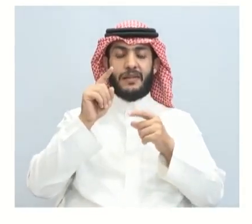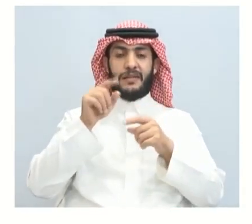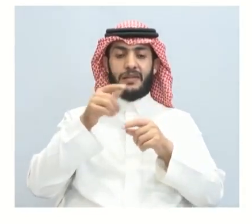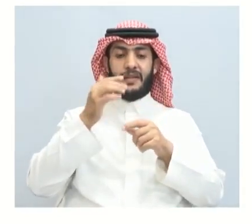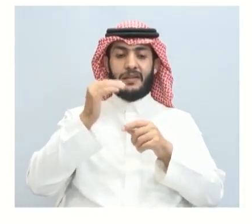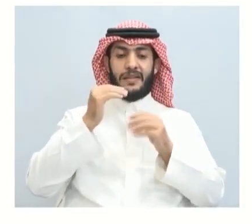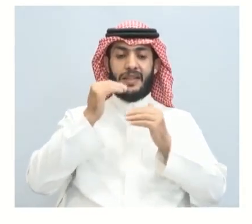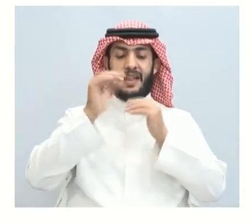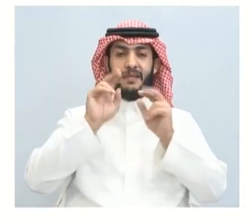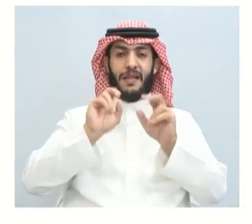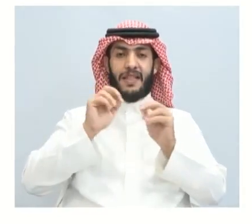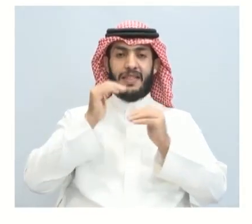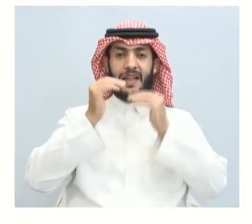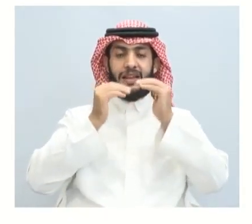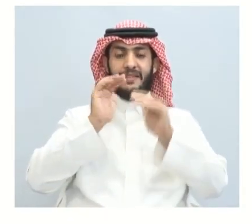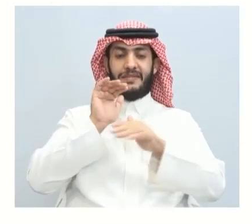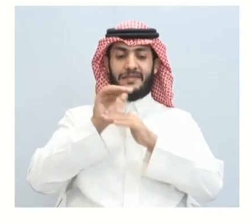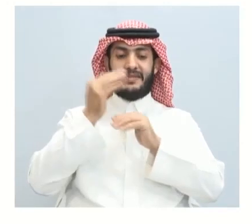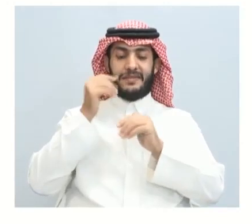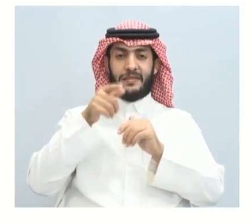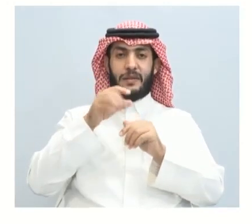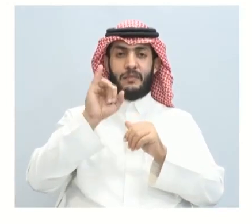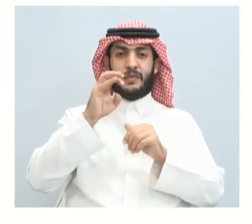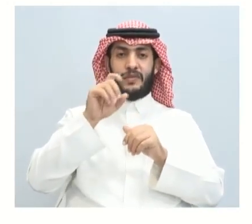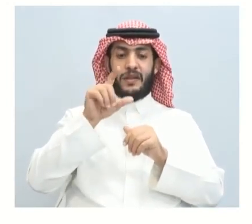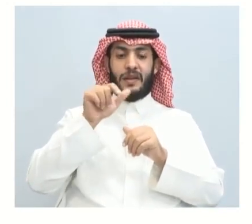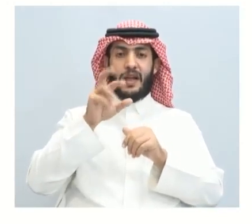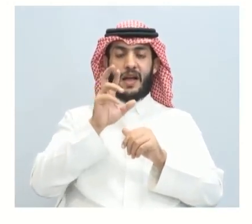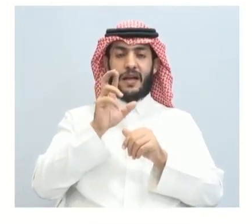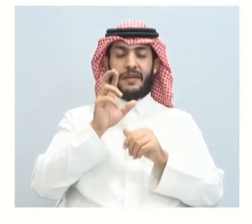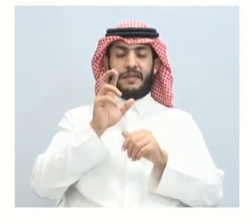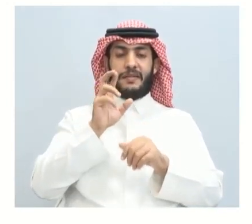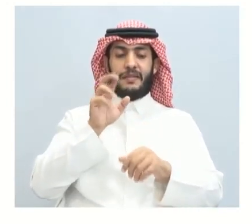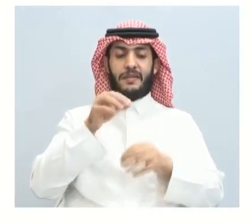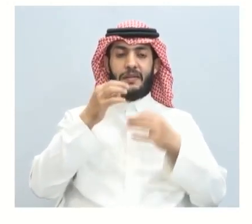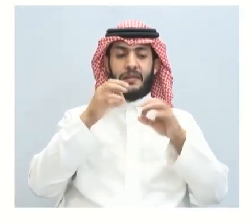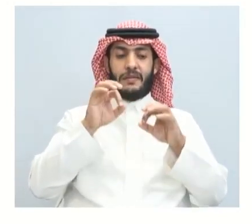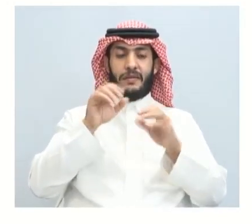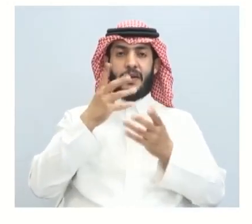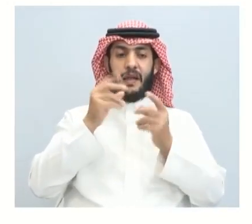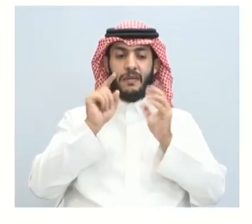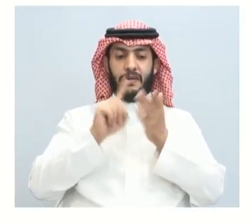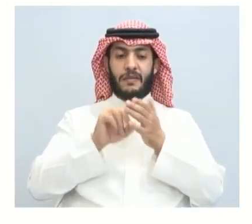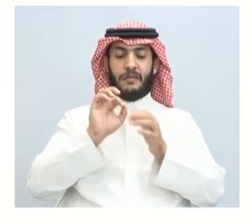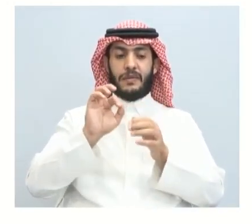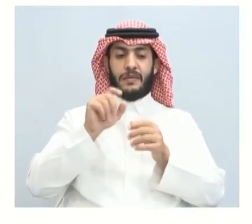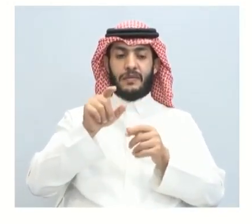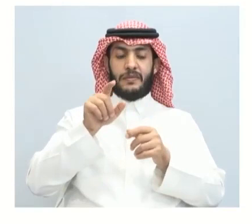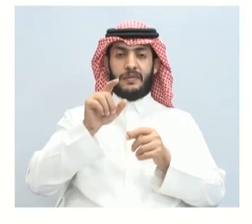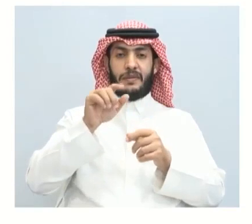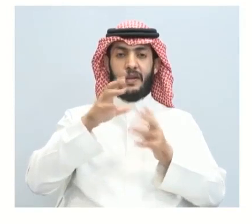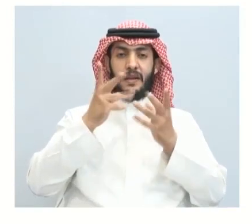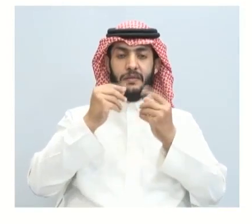الدرجيه وهذه دائما مثل ما ذكرنا لكم ان مجالها هو ار جميع الاعداد الحقيقيه ولكن مداها يكون هو